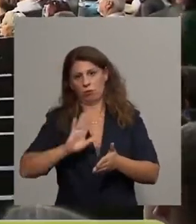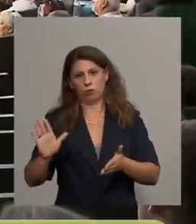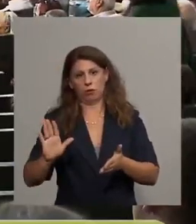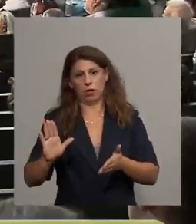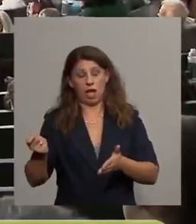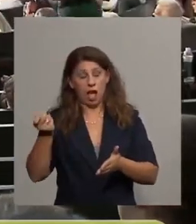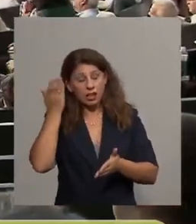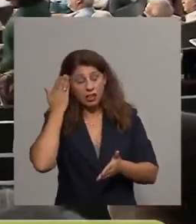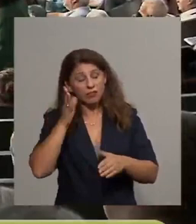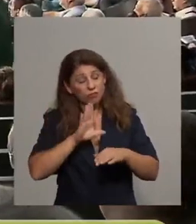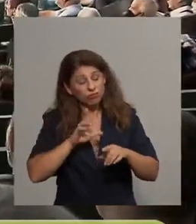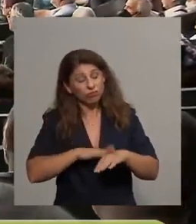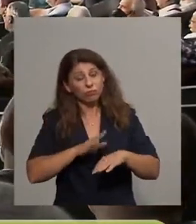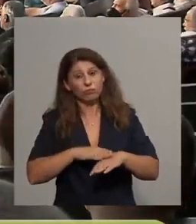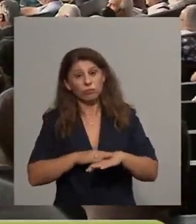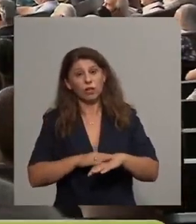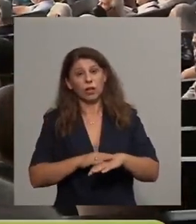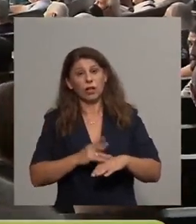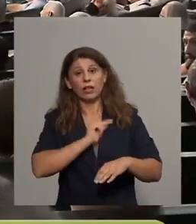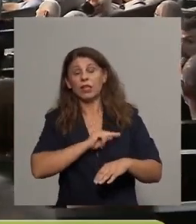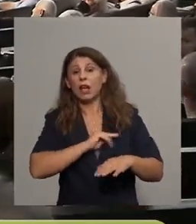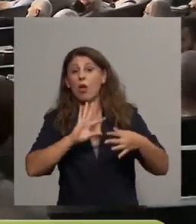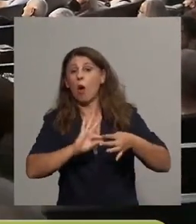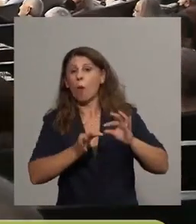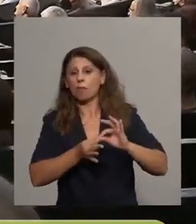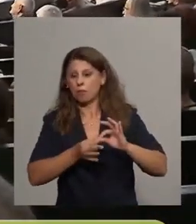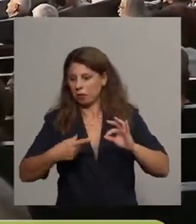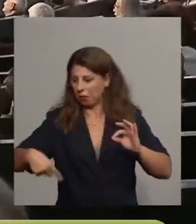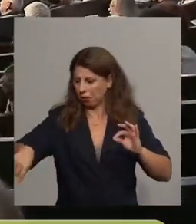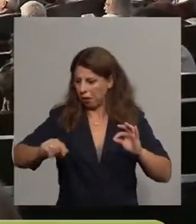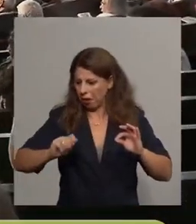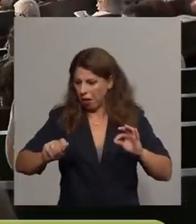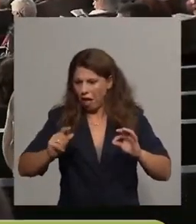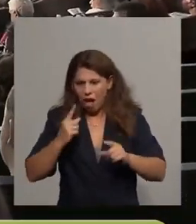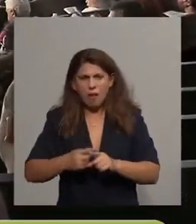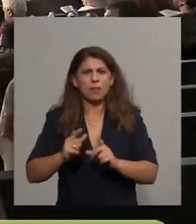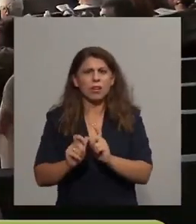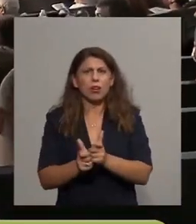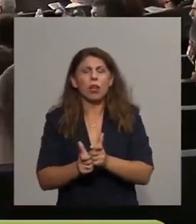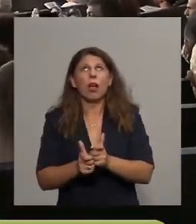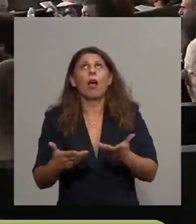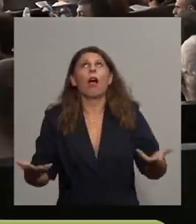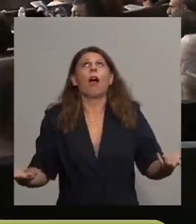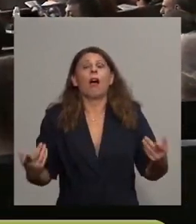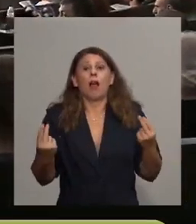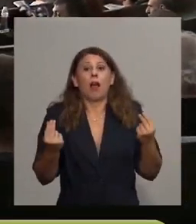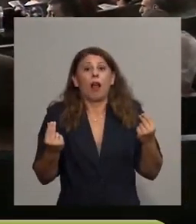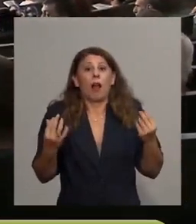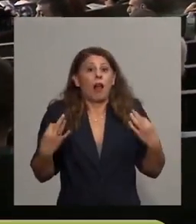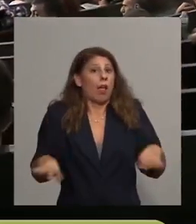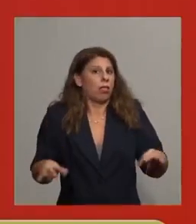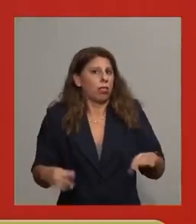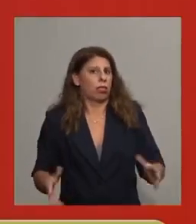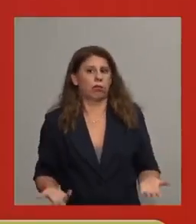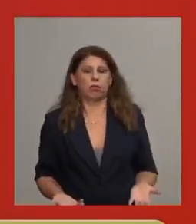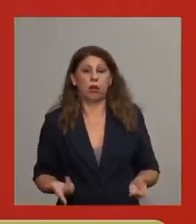της ακρίβειας, των κερδών των ομίλων, ενώ η λαϊκή οικογένεια στενάζει. Είναι συνένοχοι γιατί όλοι